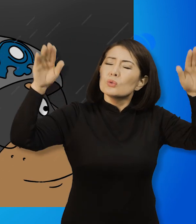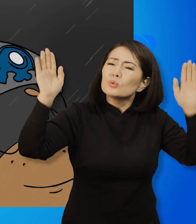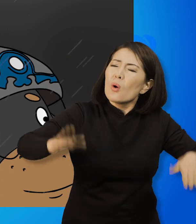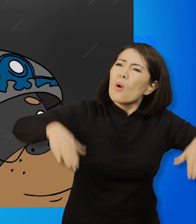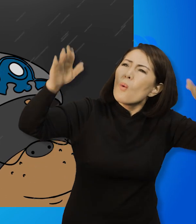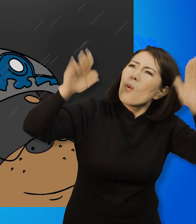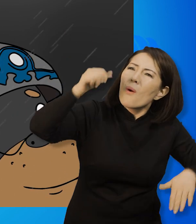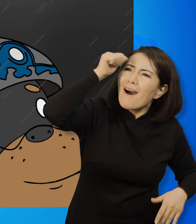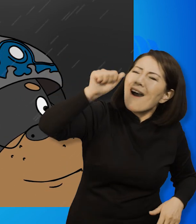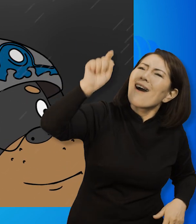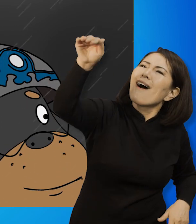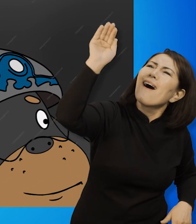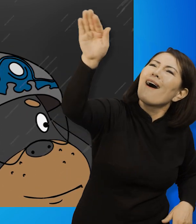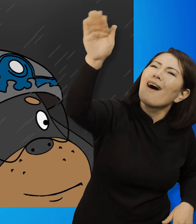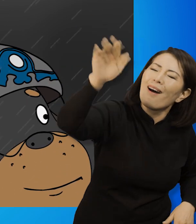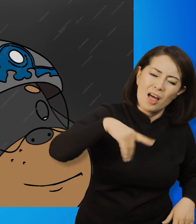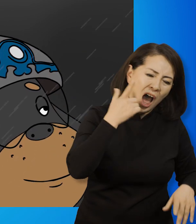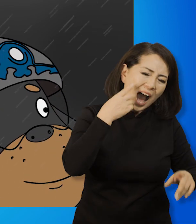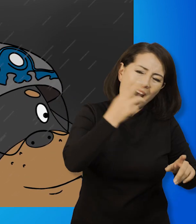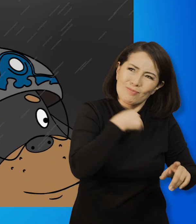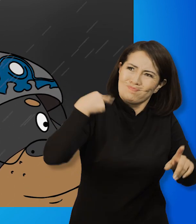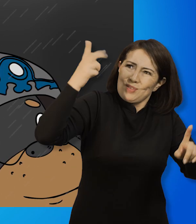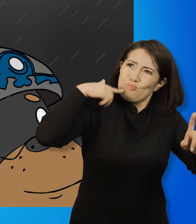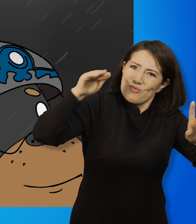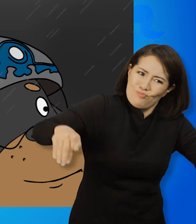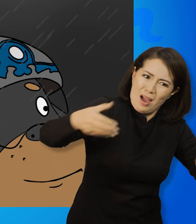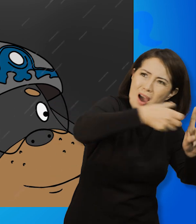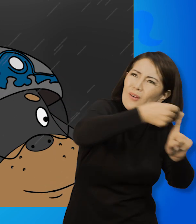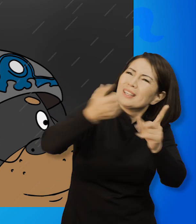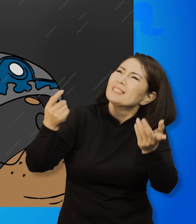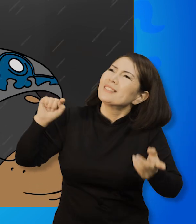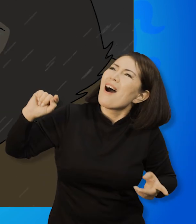Шууха! Та яагаад хатныг заавал авч явах гээд байгаа юм бэ?